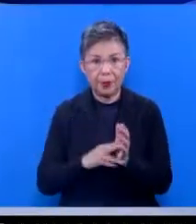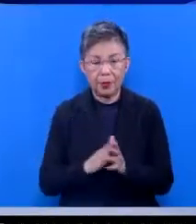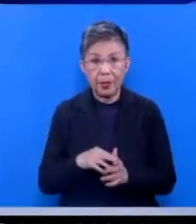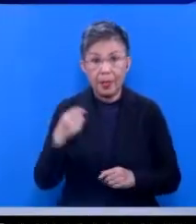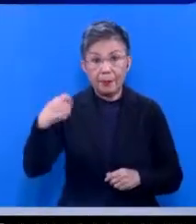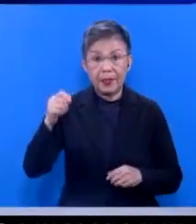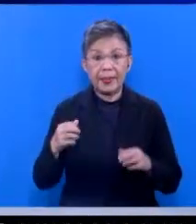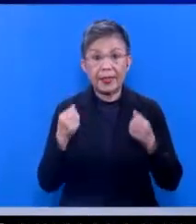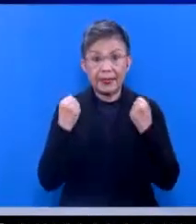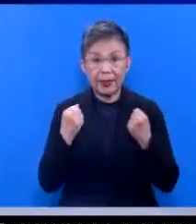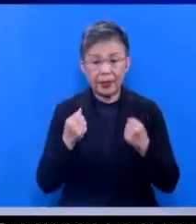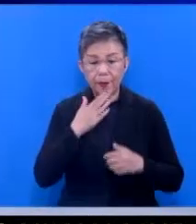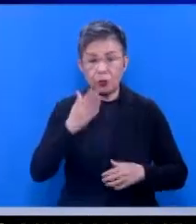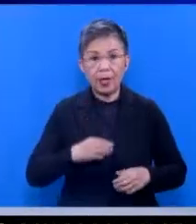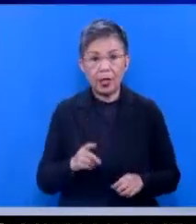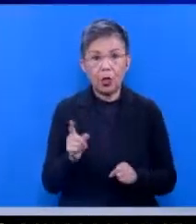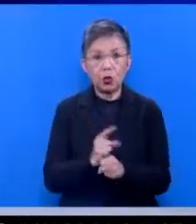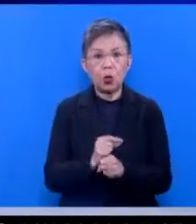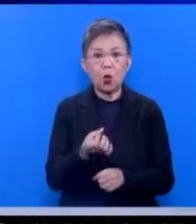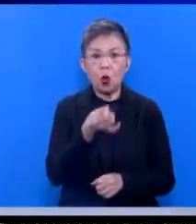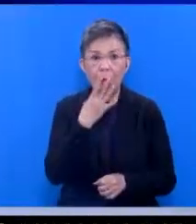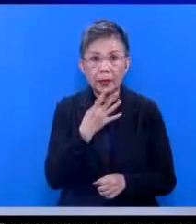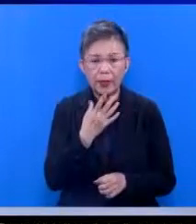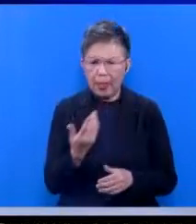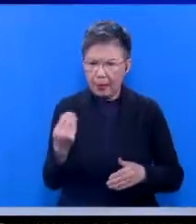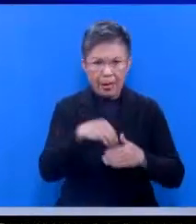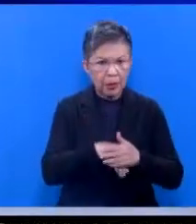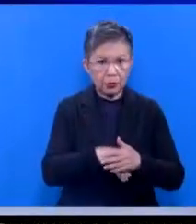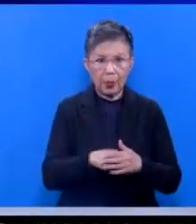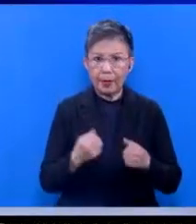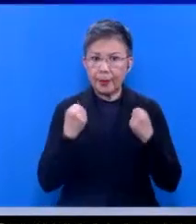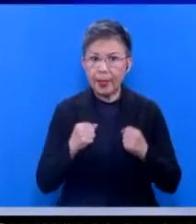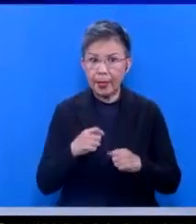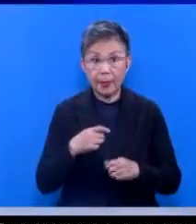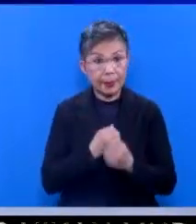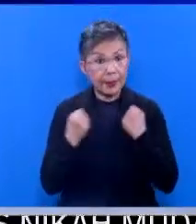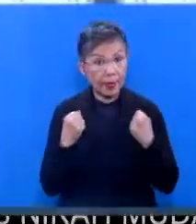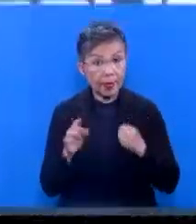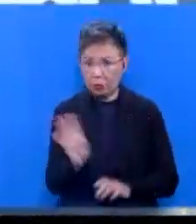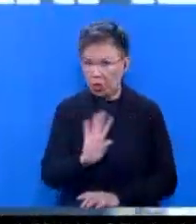menilai Helena sebagai pemilik apotek tidak termasuk kategori tenaga kesehatan.